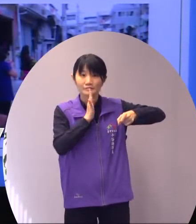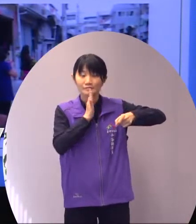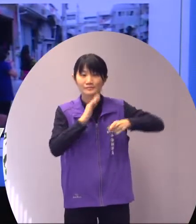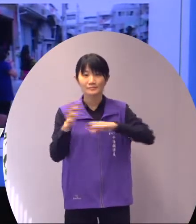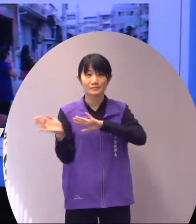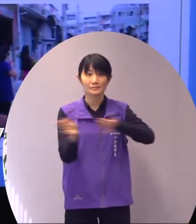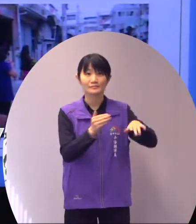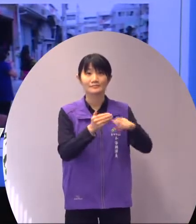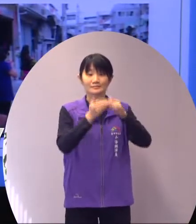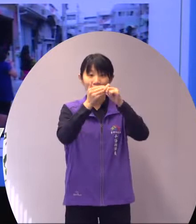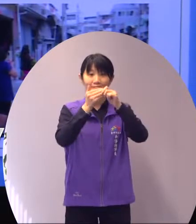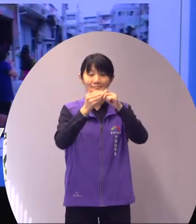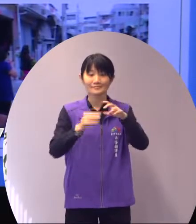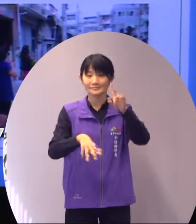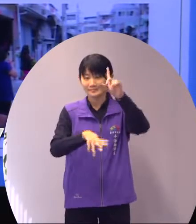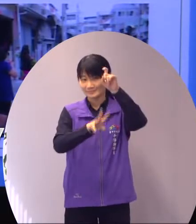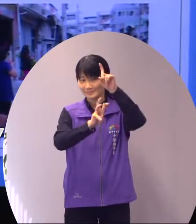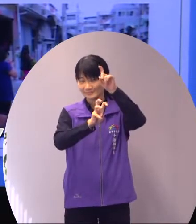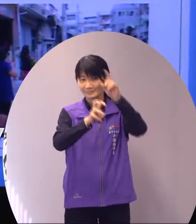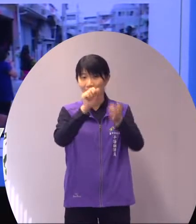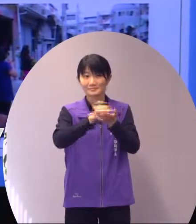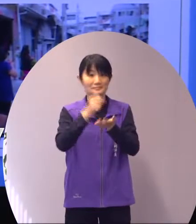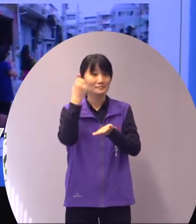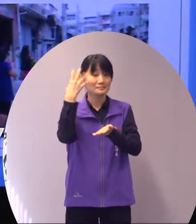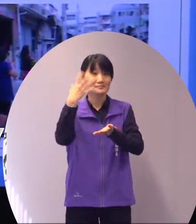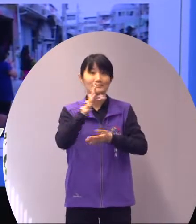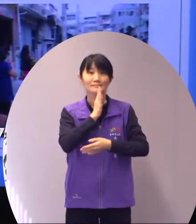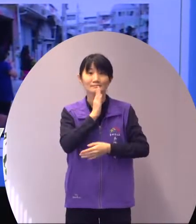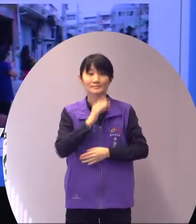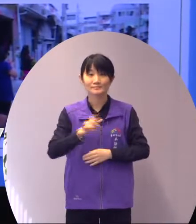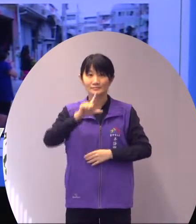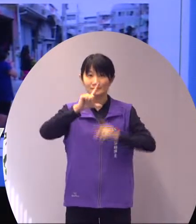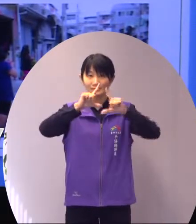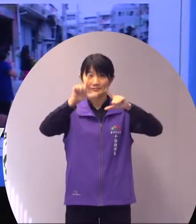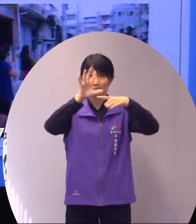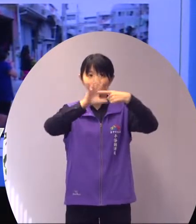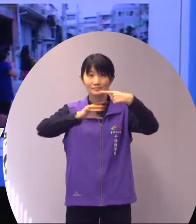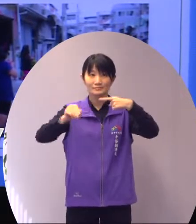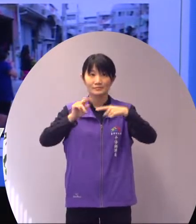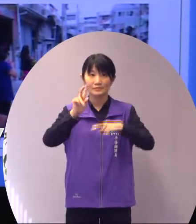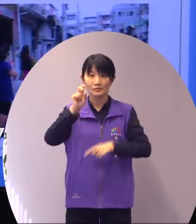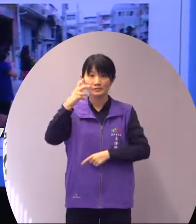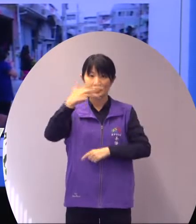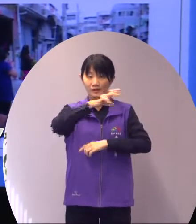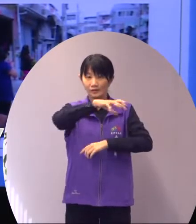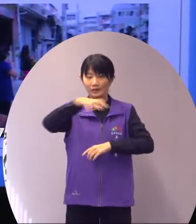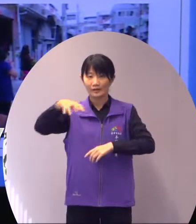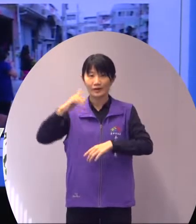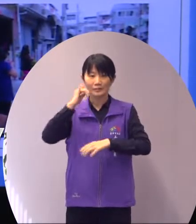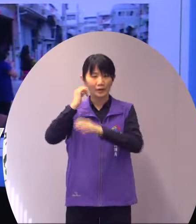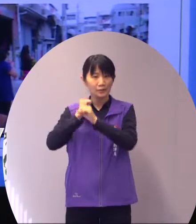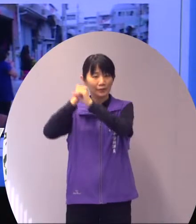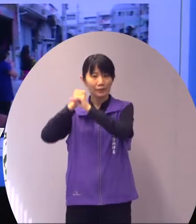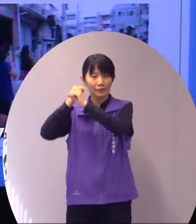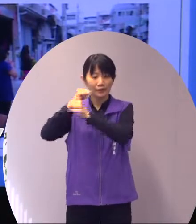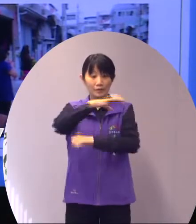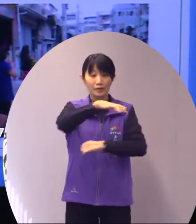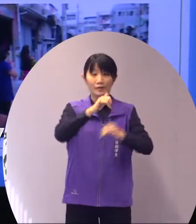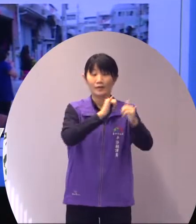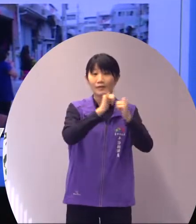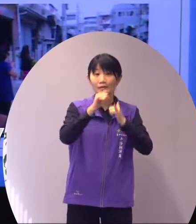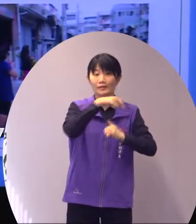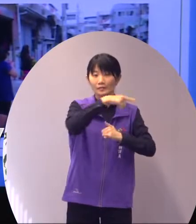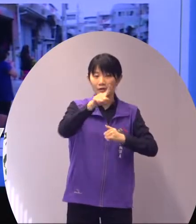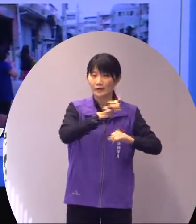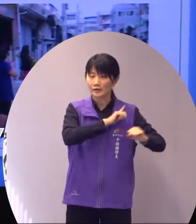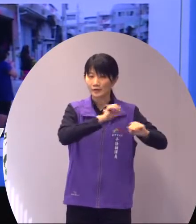近11月30号才公告登录的大屯18庄迎妈祖，主要是由大屯地区的18个庄头居民共同